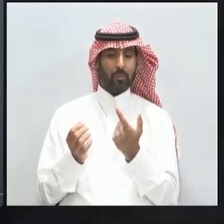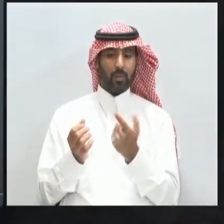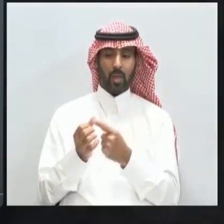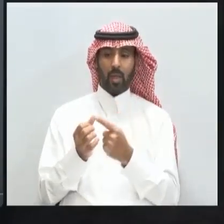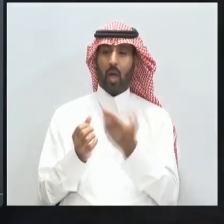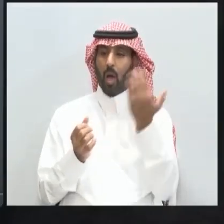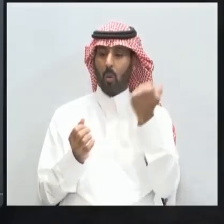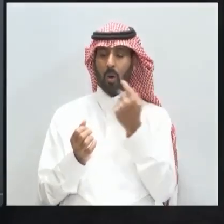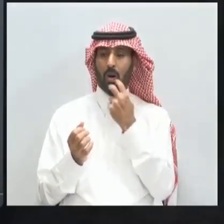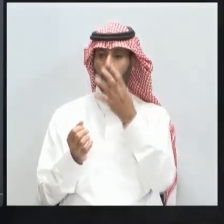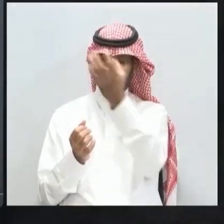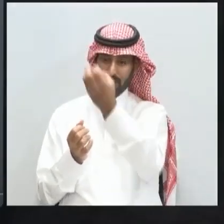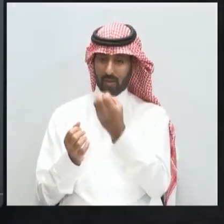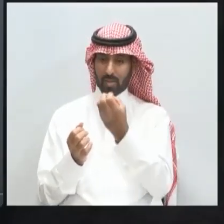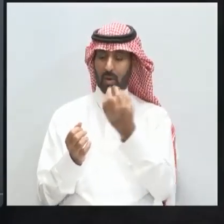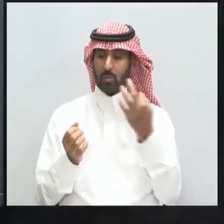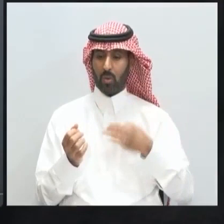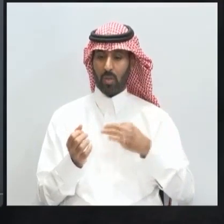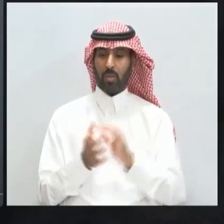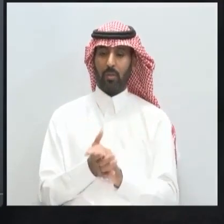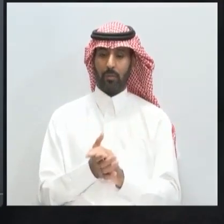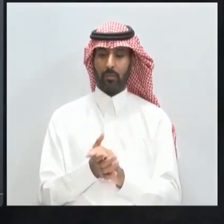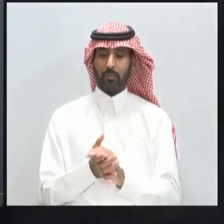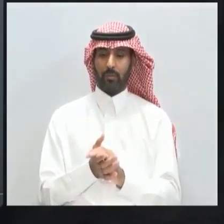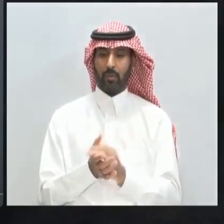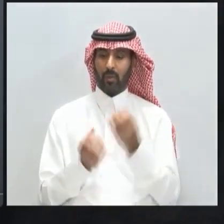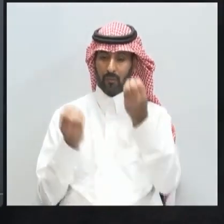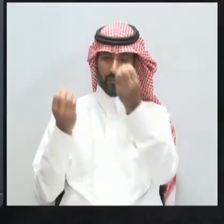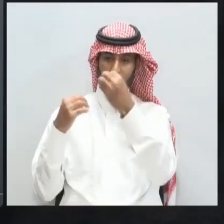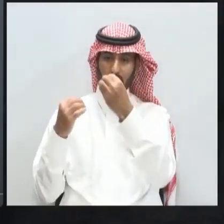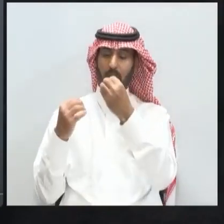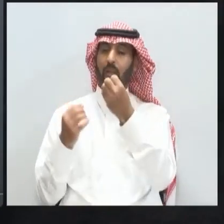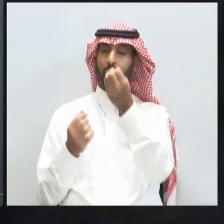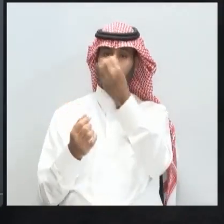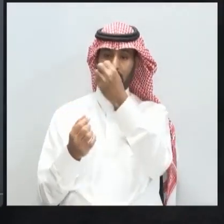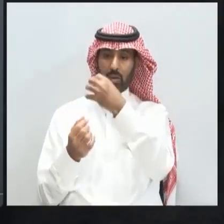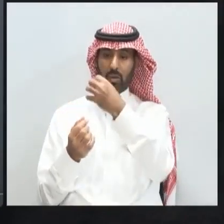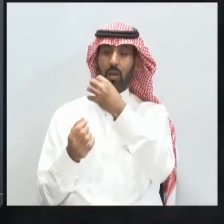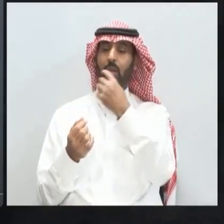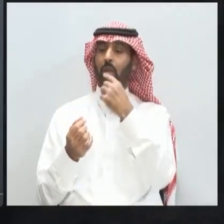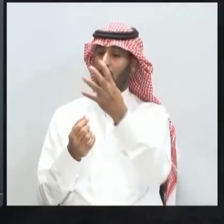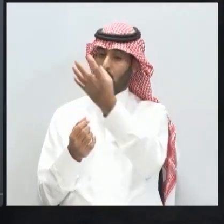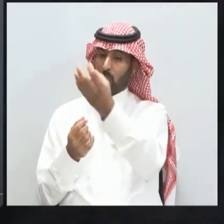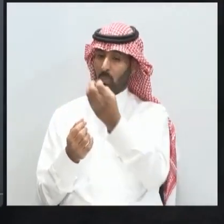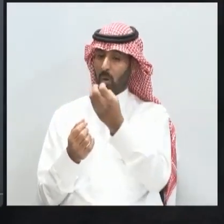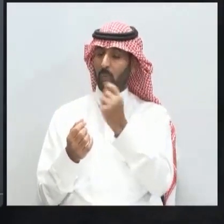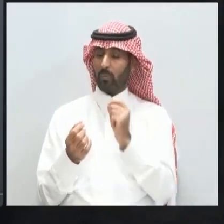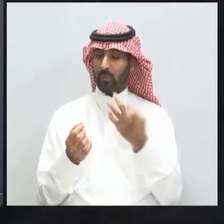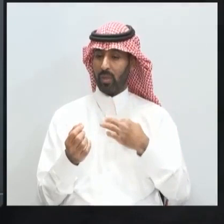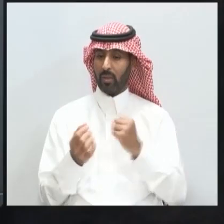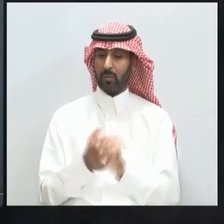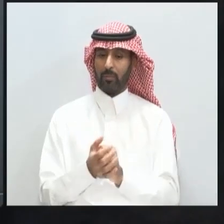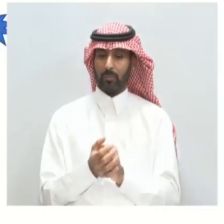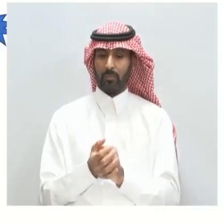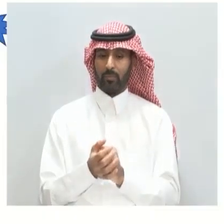العباره في فضل هذا العلم او في ثمرته ما رايكم احسنتم وفقتم